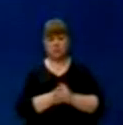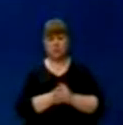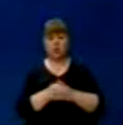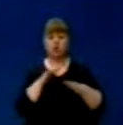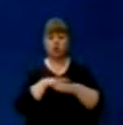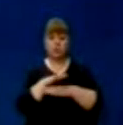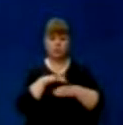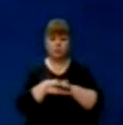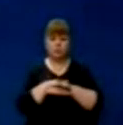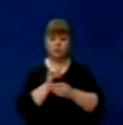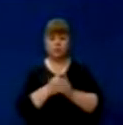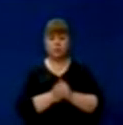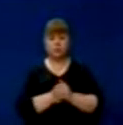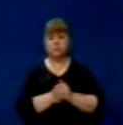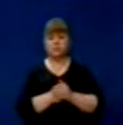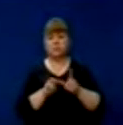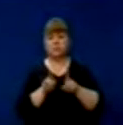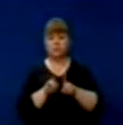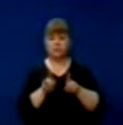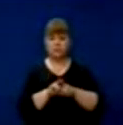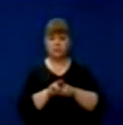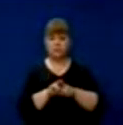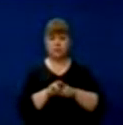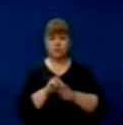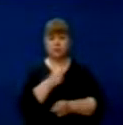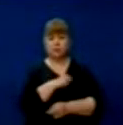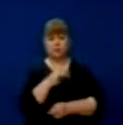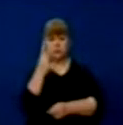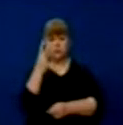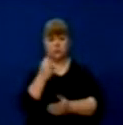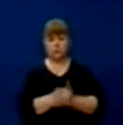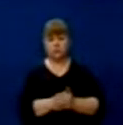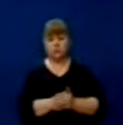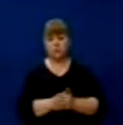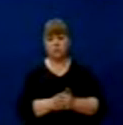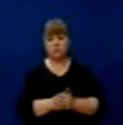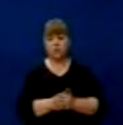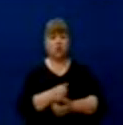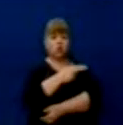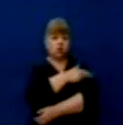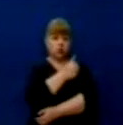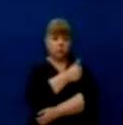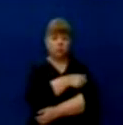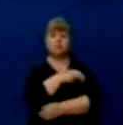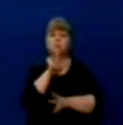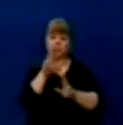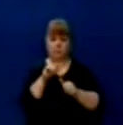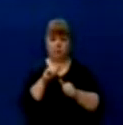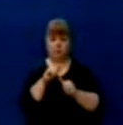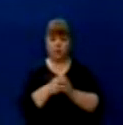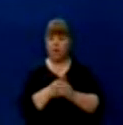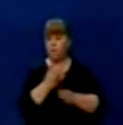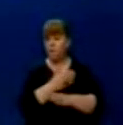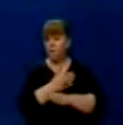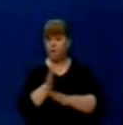plot hormonin e somatotropinit, këtë preparat, prej para dy ditësh e kanë në dispozicion të plot në klinikën e pediatrisë. Vonesat